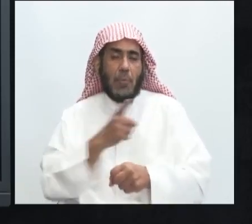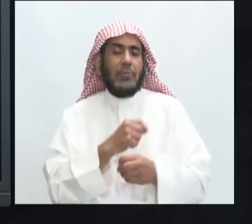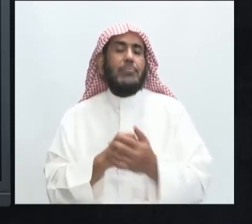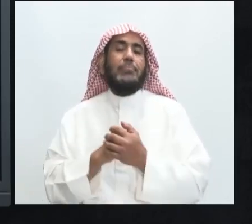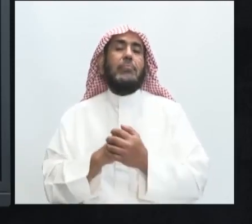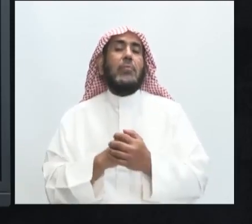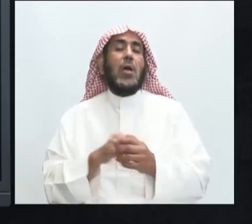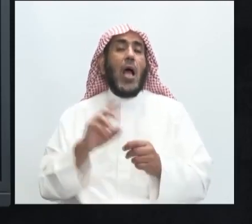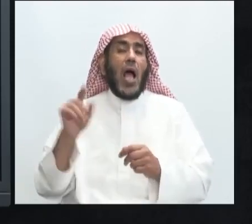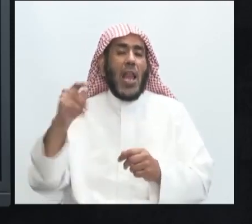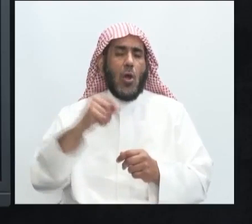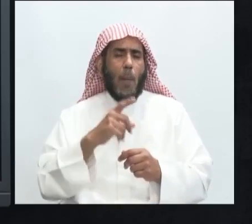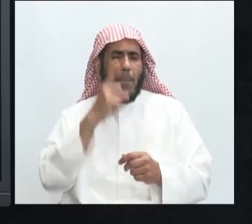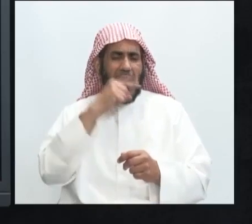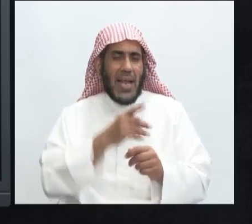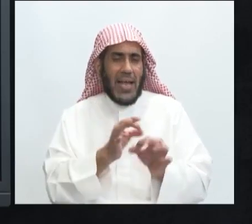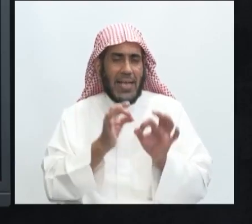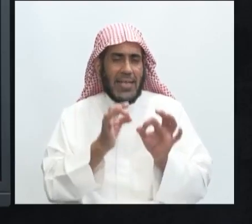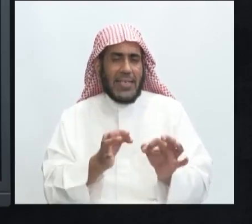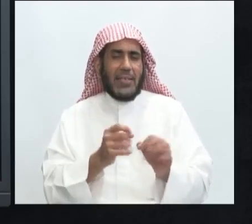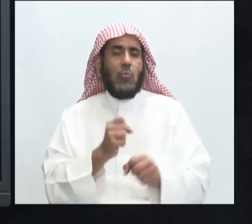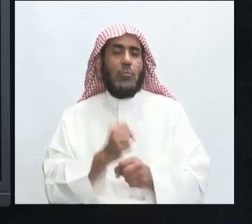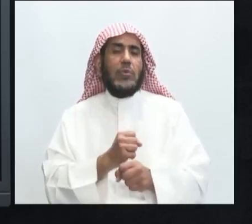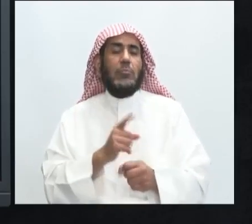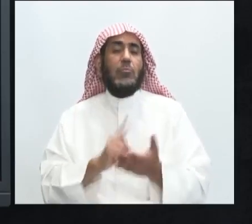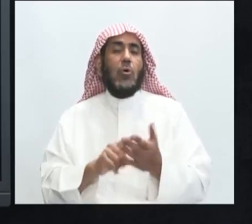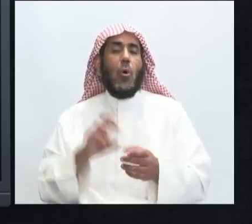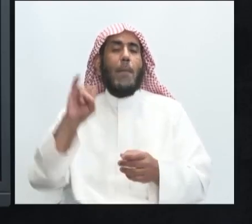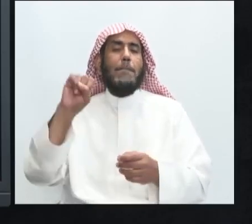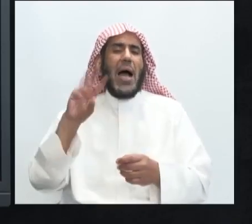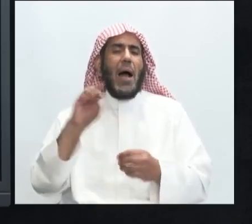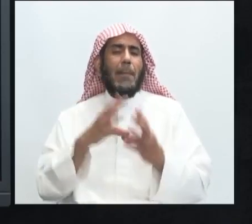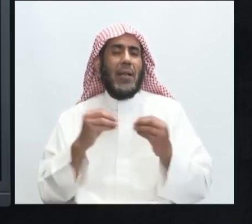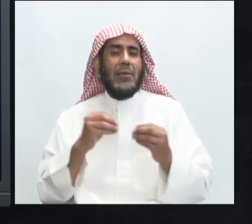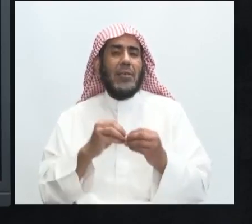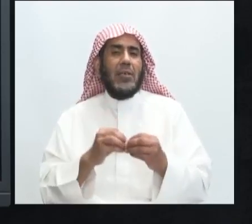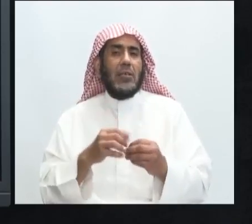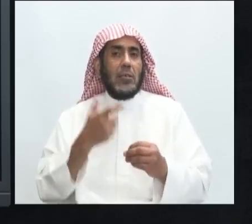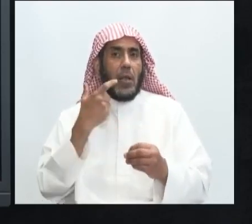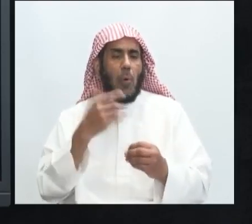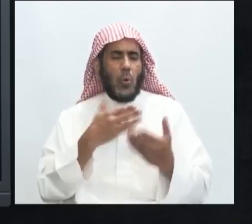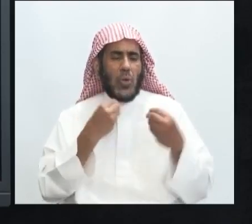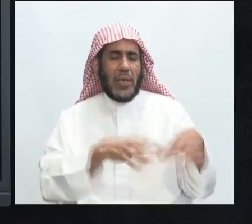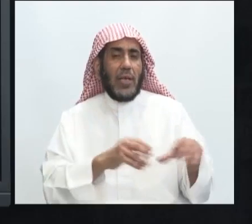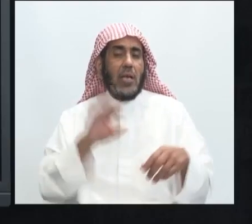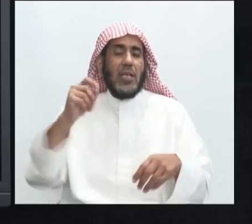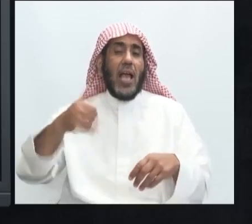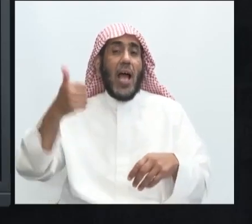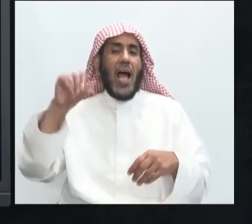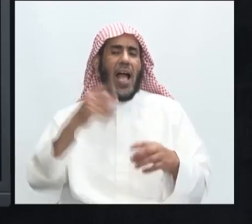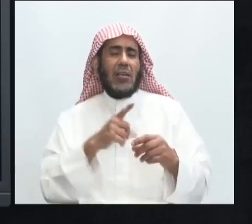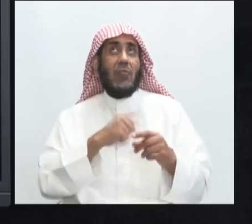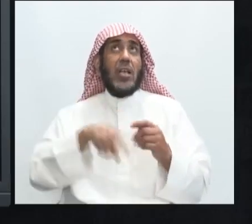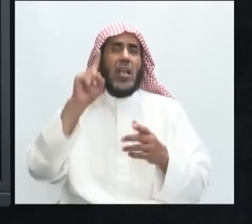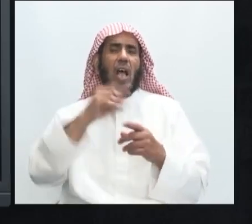الامر عليكم معنى الزمه عليكم بمعنى الزموه ايضا بمعنى التنبه او الترك يا عائشه فان الله